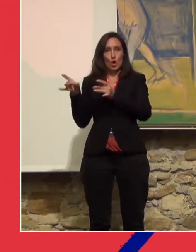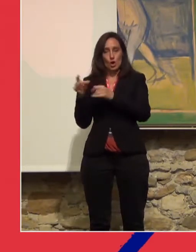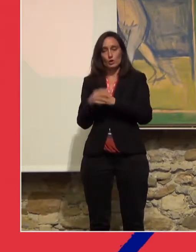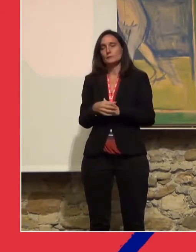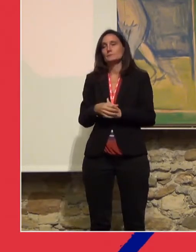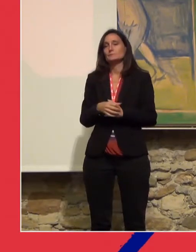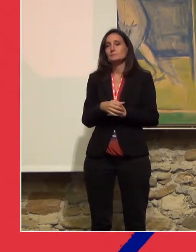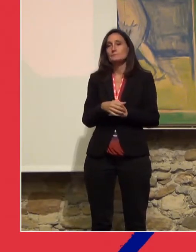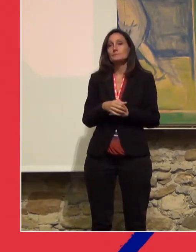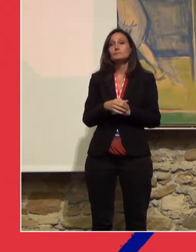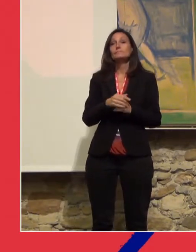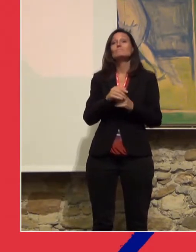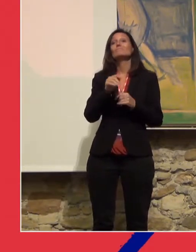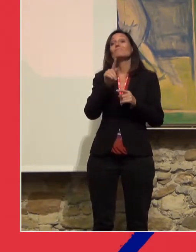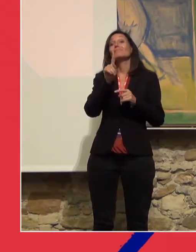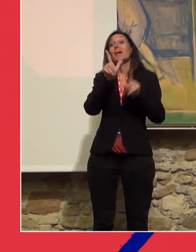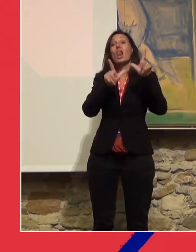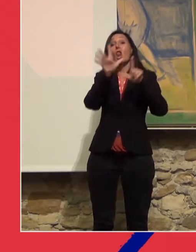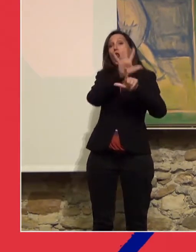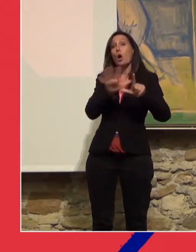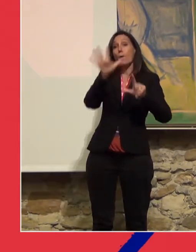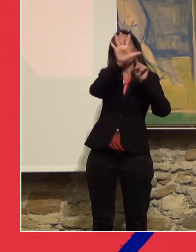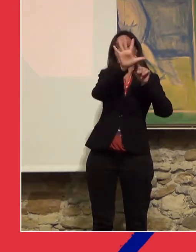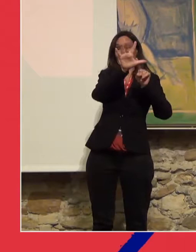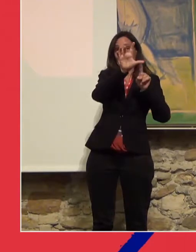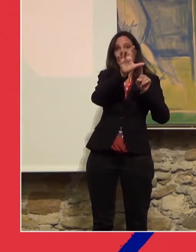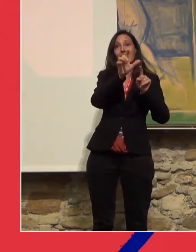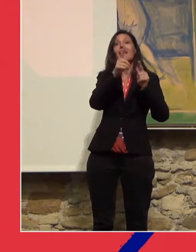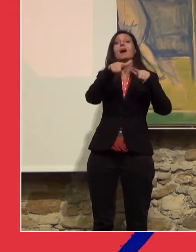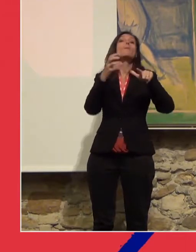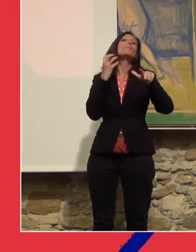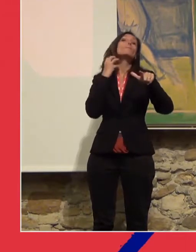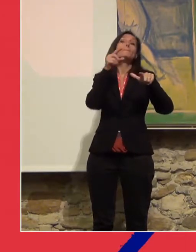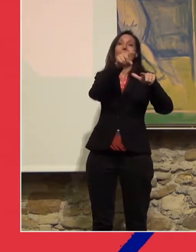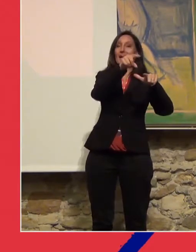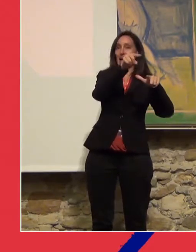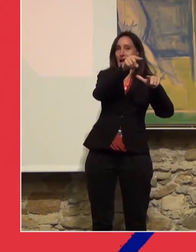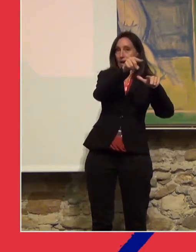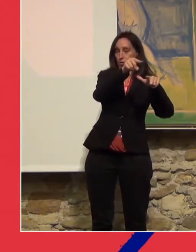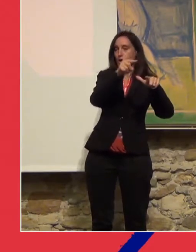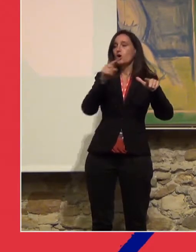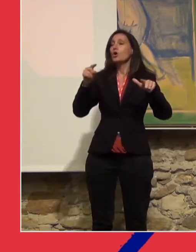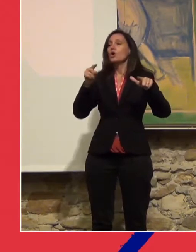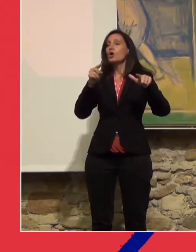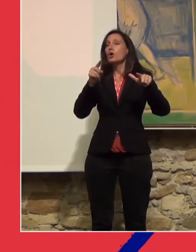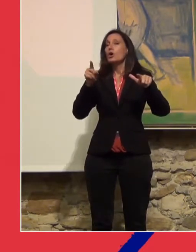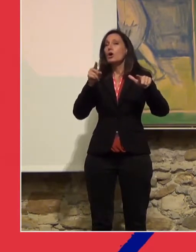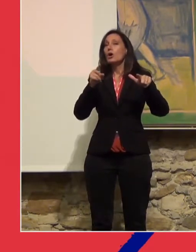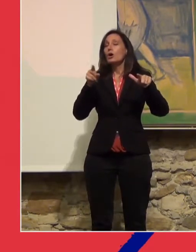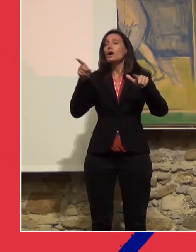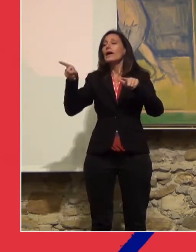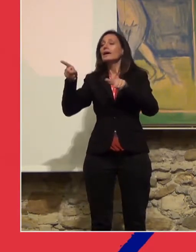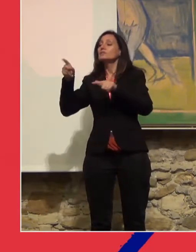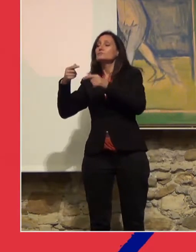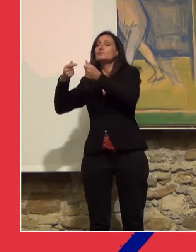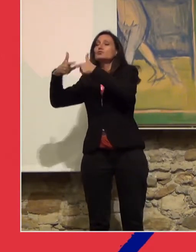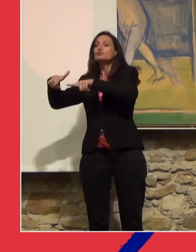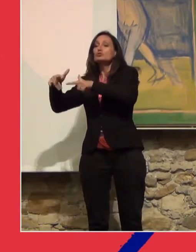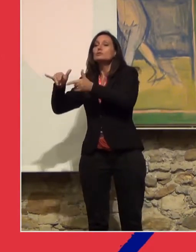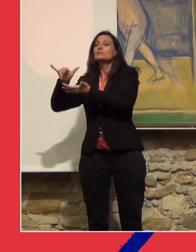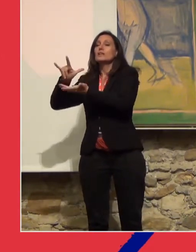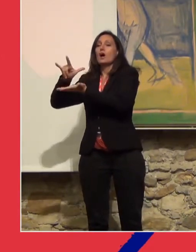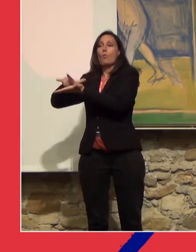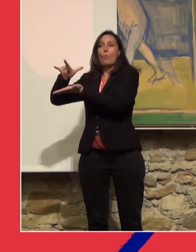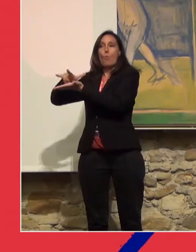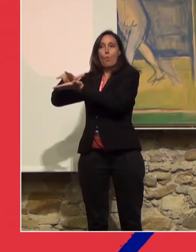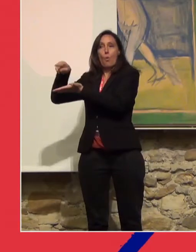Lombardia, dopo la città di Wuhan, sono stati i primi territori colpiti dall'infezione, con un